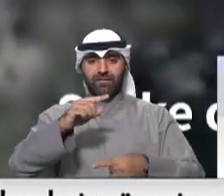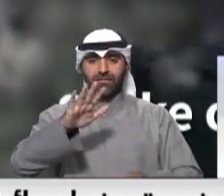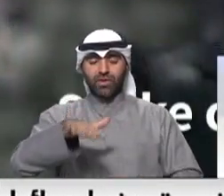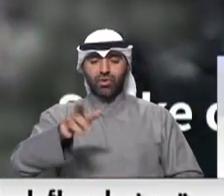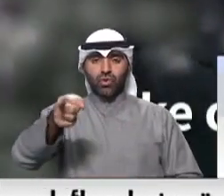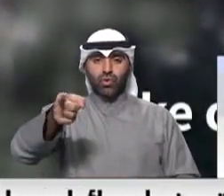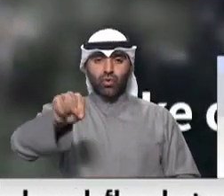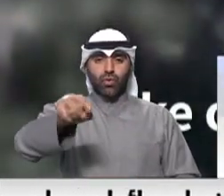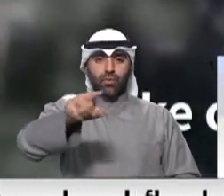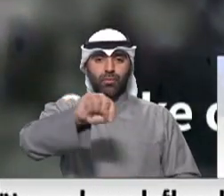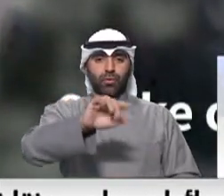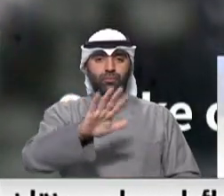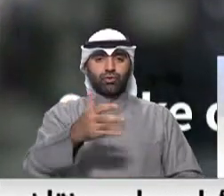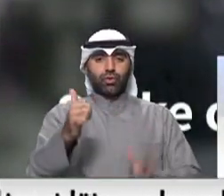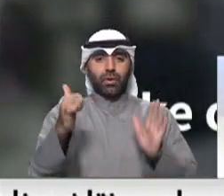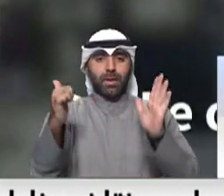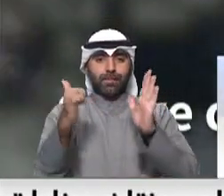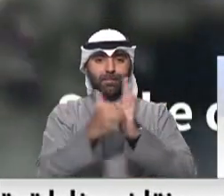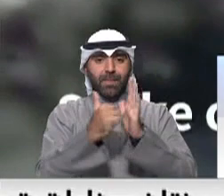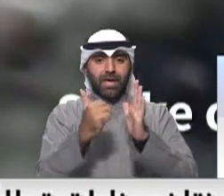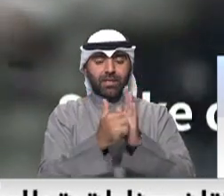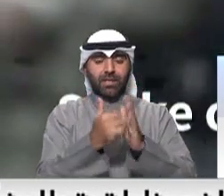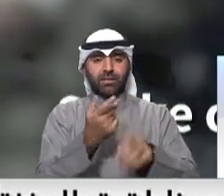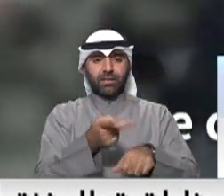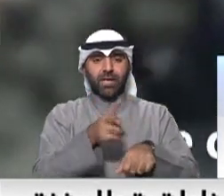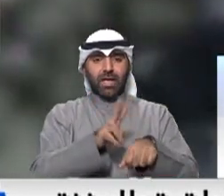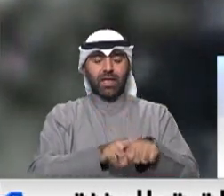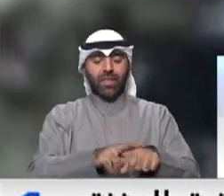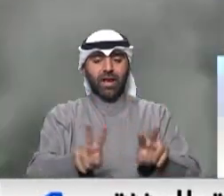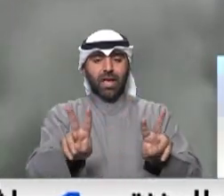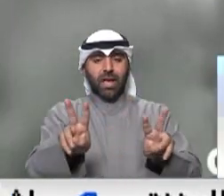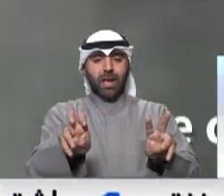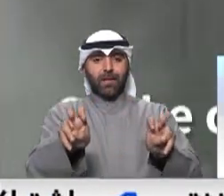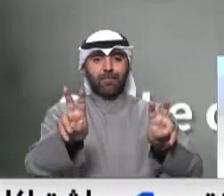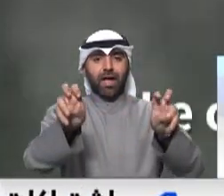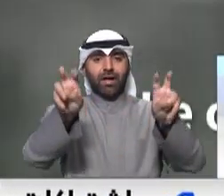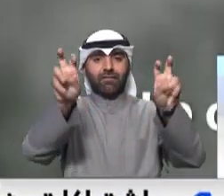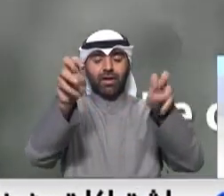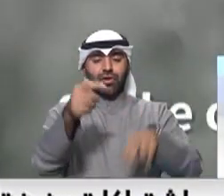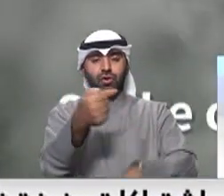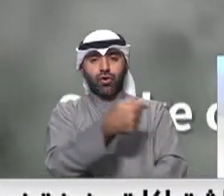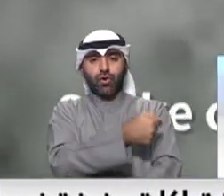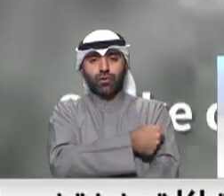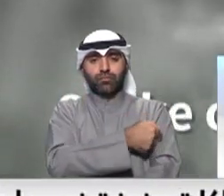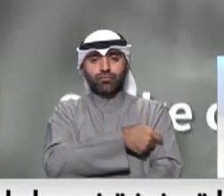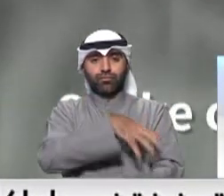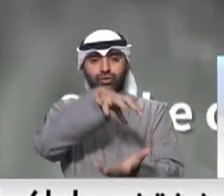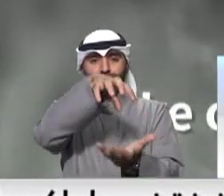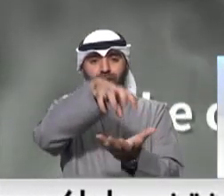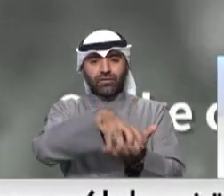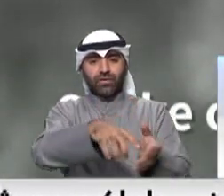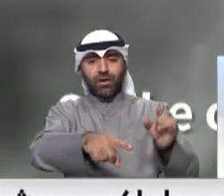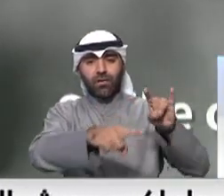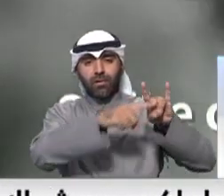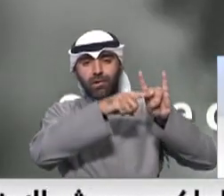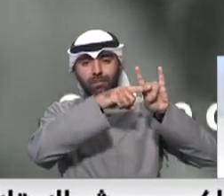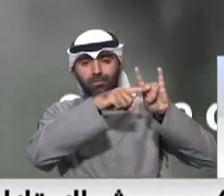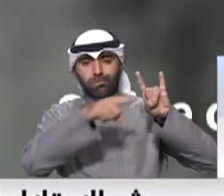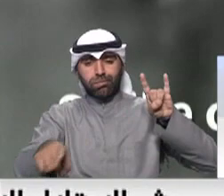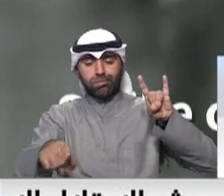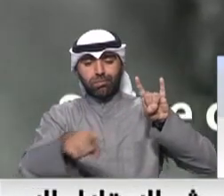منازل وتجمعات ومنشات وشوارع فيما تخوض المقاومه الفلسطينيه اشتباكات